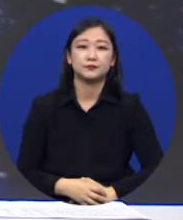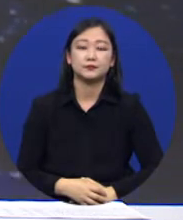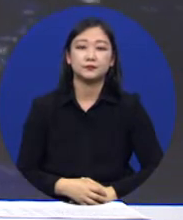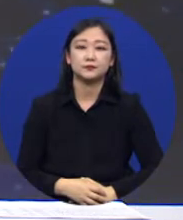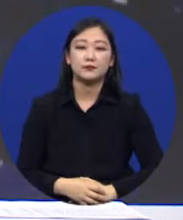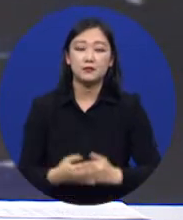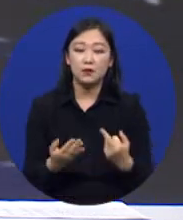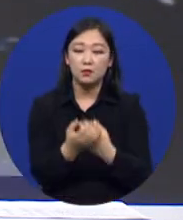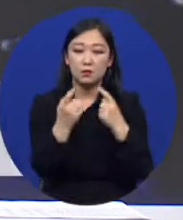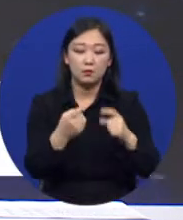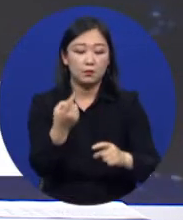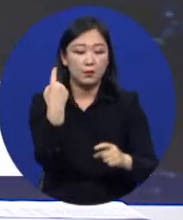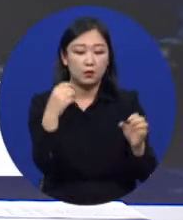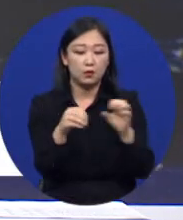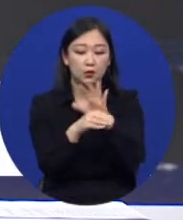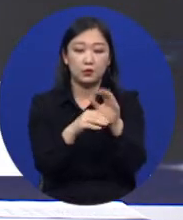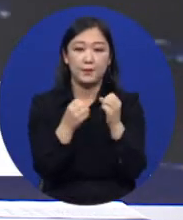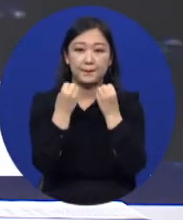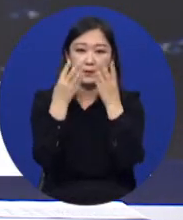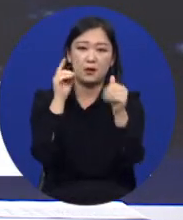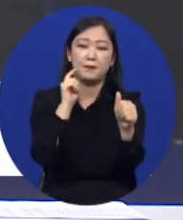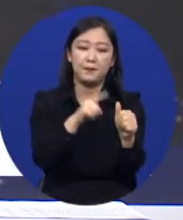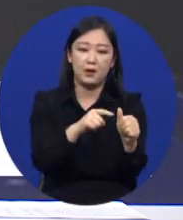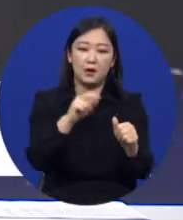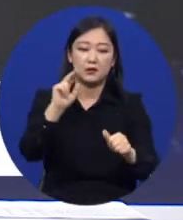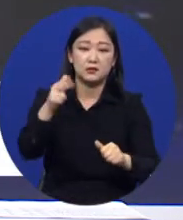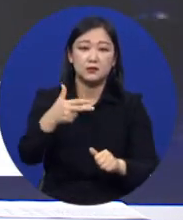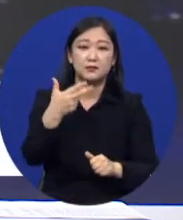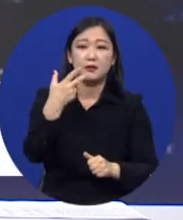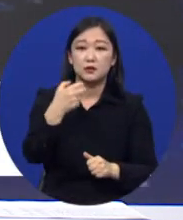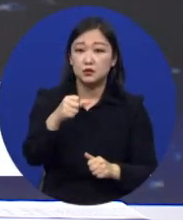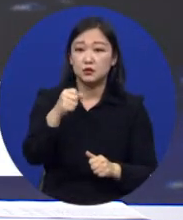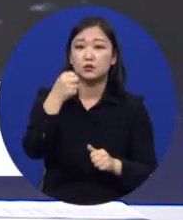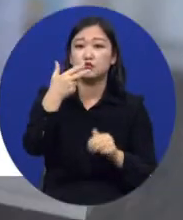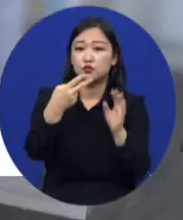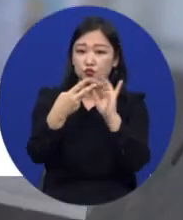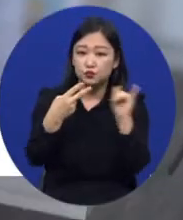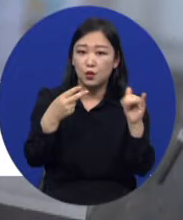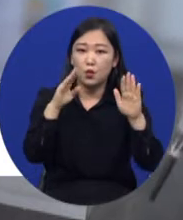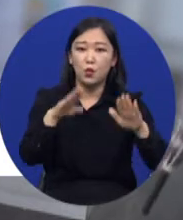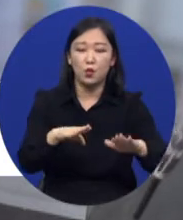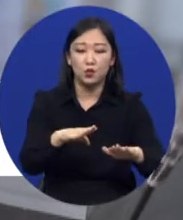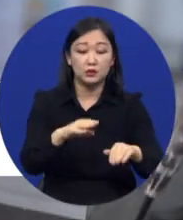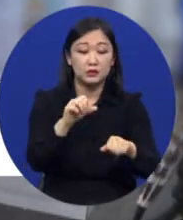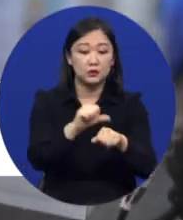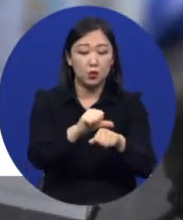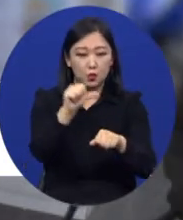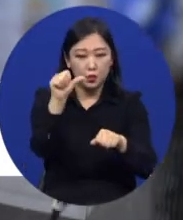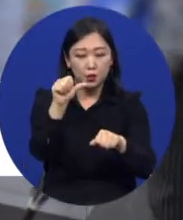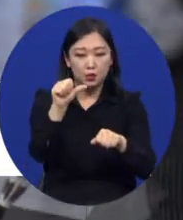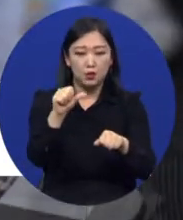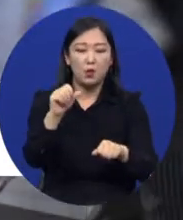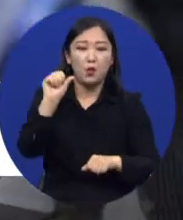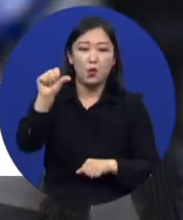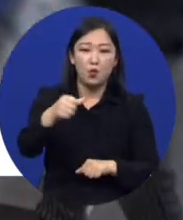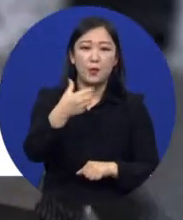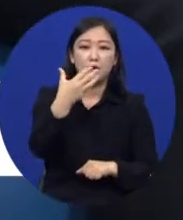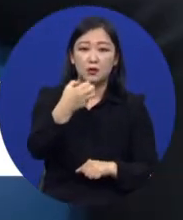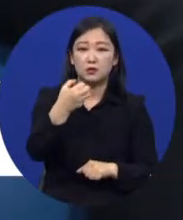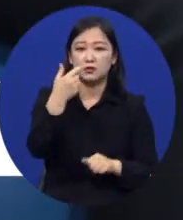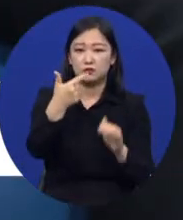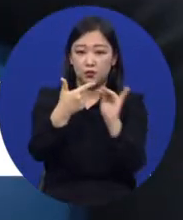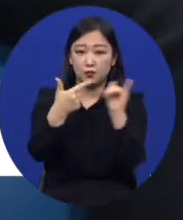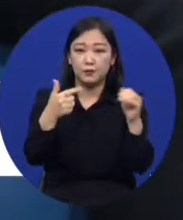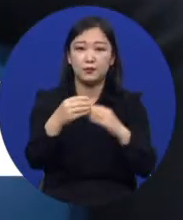제주에선 어제의 쿤 알고 신규 박 진 자 7 백신 2명이 발생했고 오늘 오후 5시까지 500 86명이